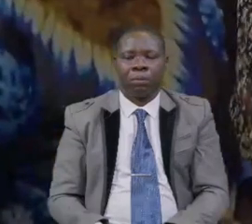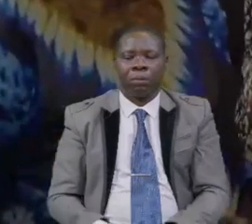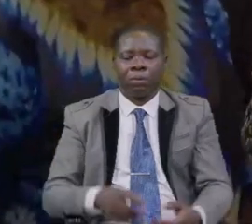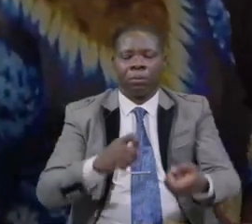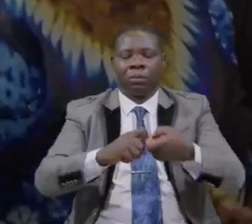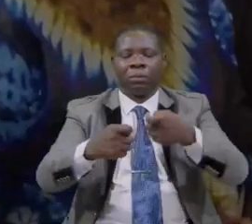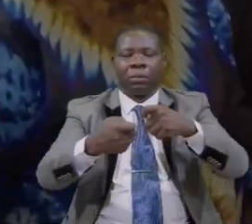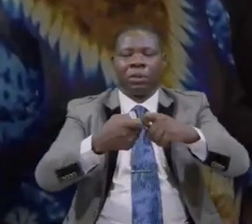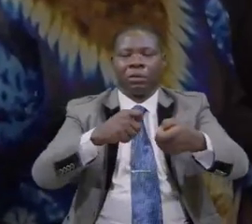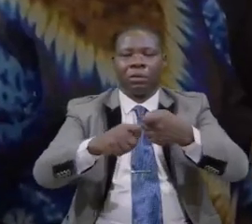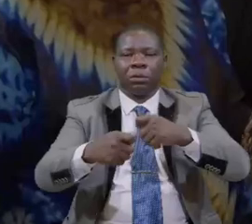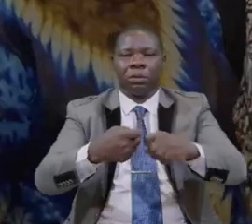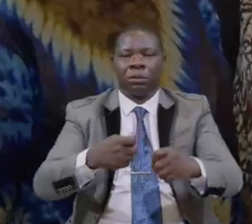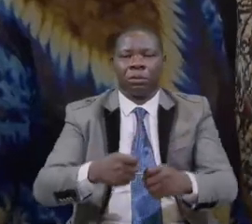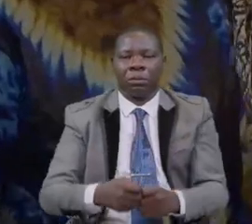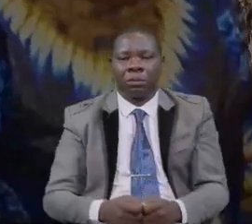Persécution,